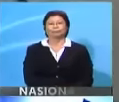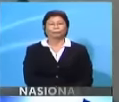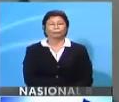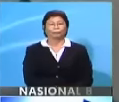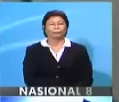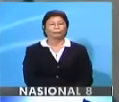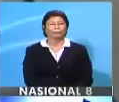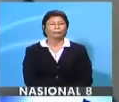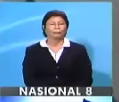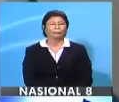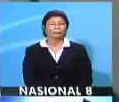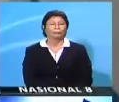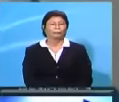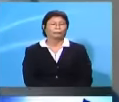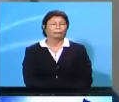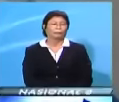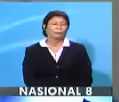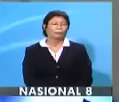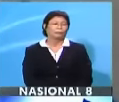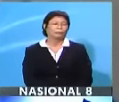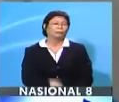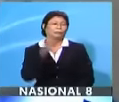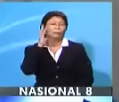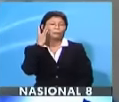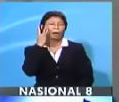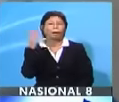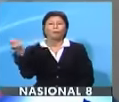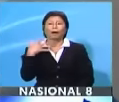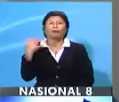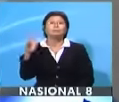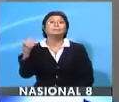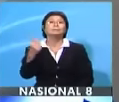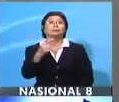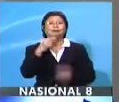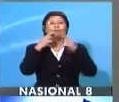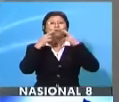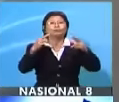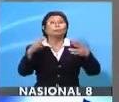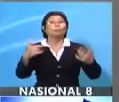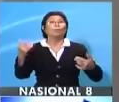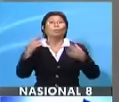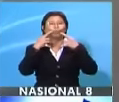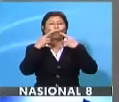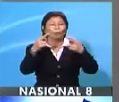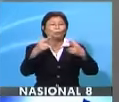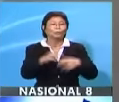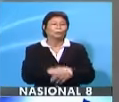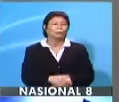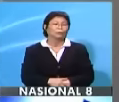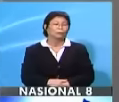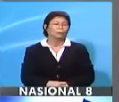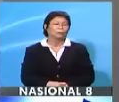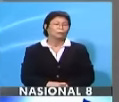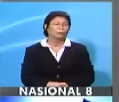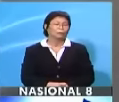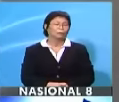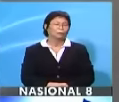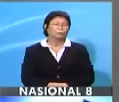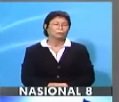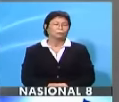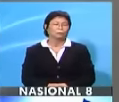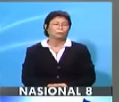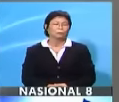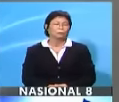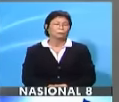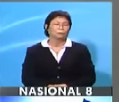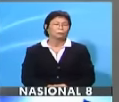Nah, ni dengar berita aja tapi tak tahu ni resmi. Dengar si Ustaz cerita baru ni dapat minta kat dia.